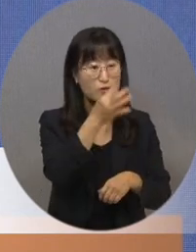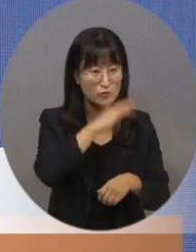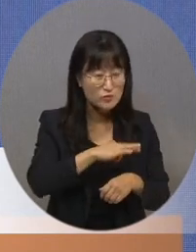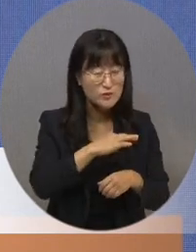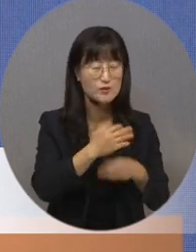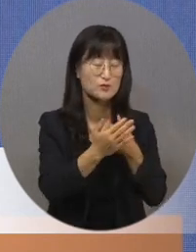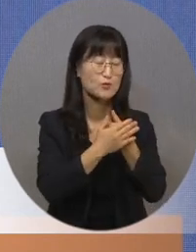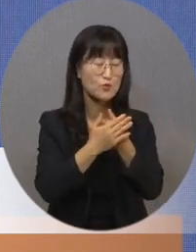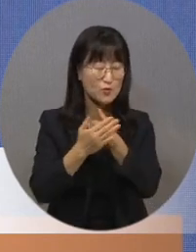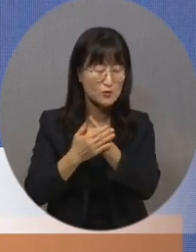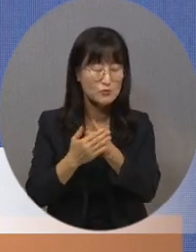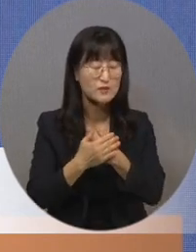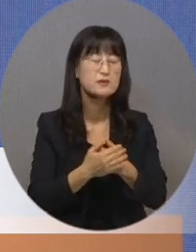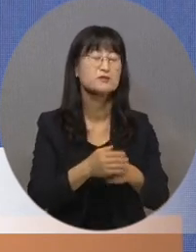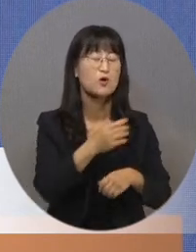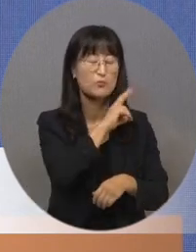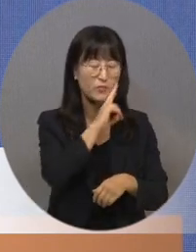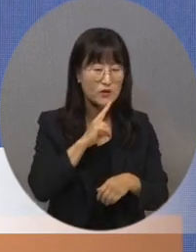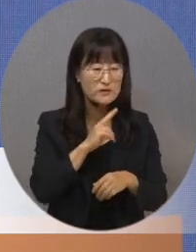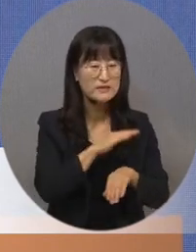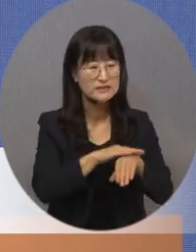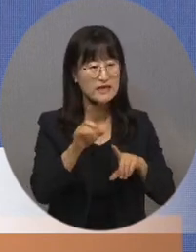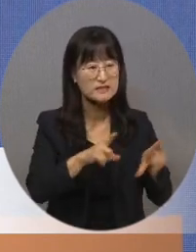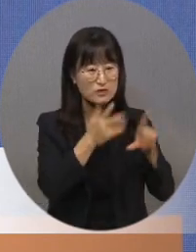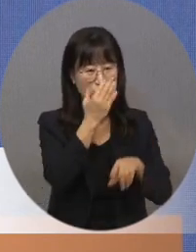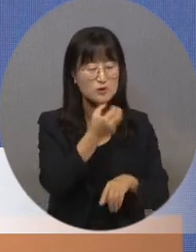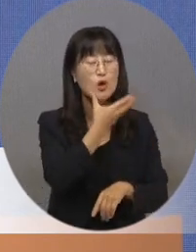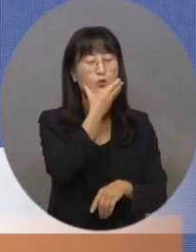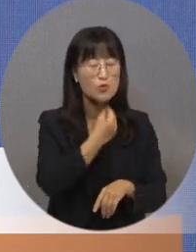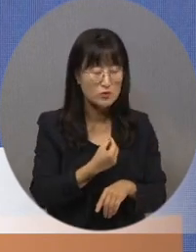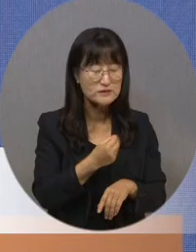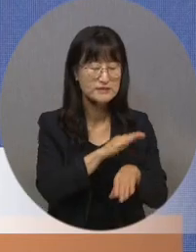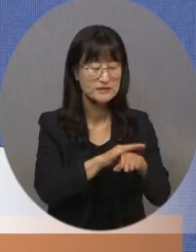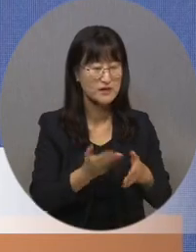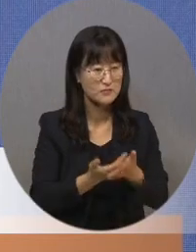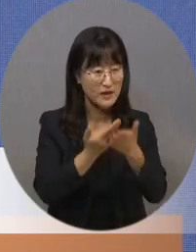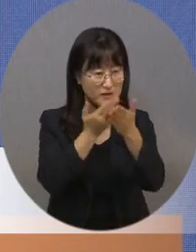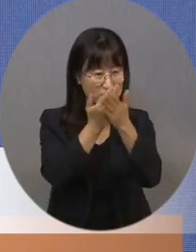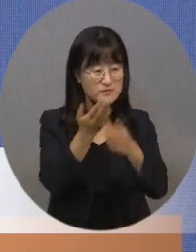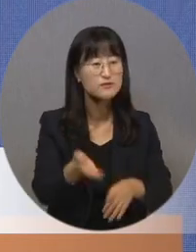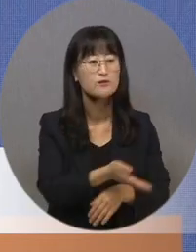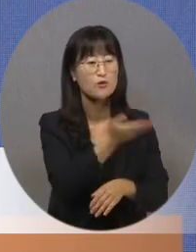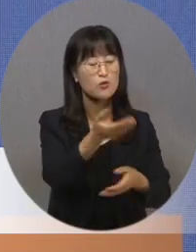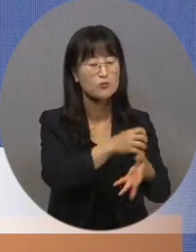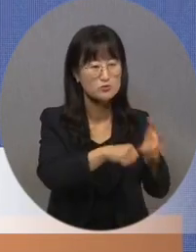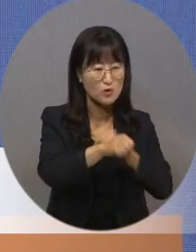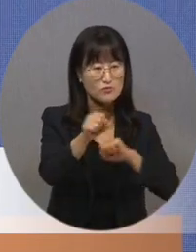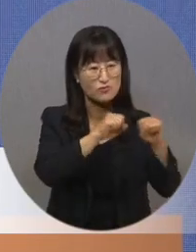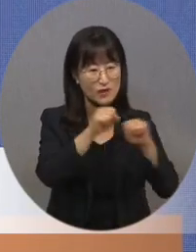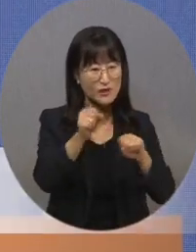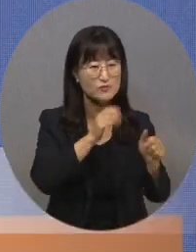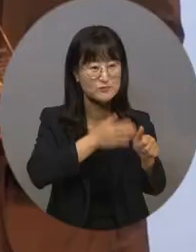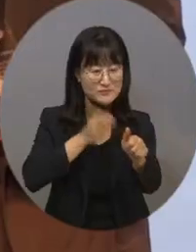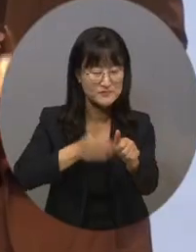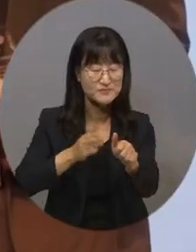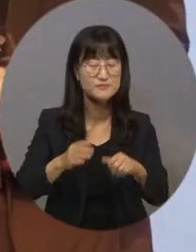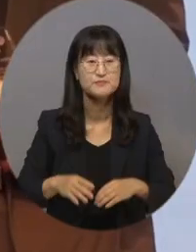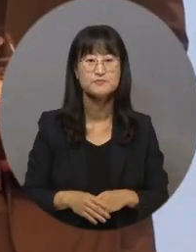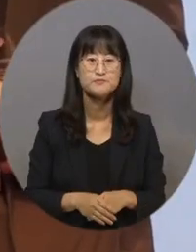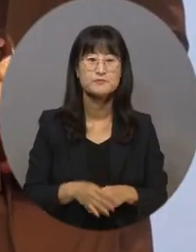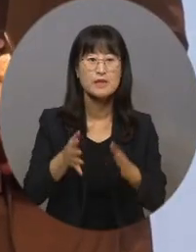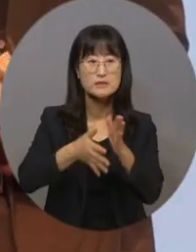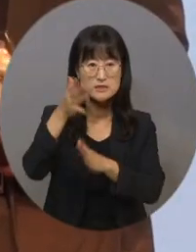편안하고 잘 살 수 있는 그리고 복지 양주를 만드는데 여러분들께서 적극적으로 함께해 주시기 바라겠습니다.